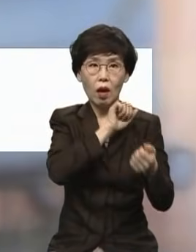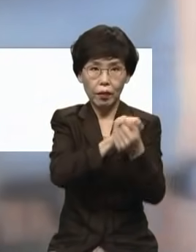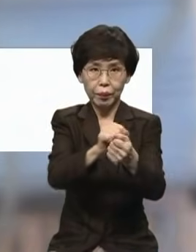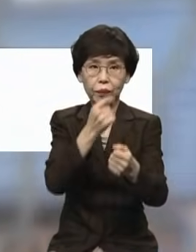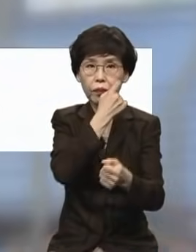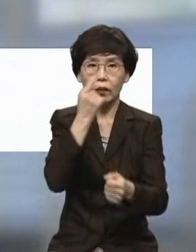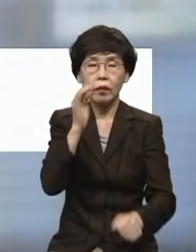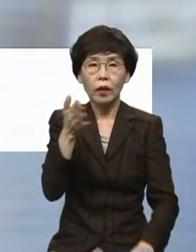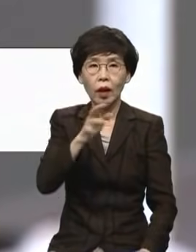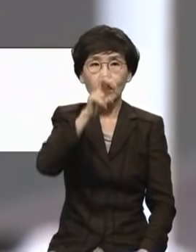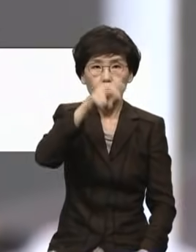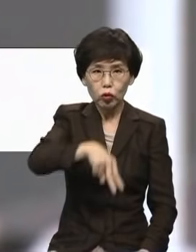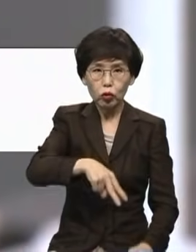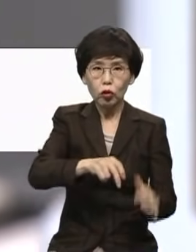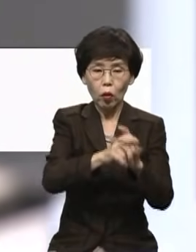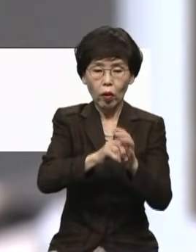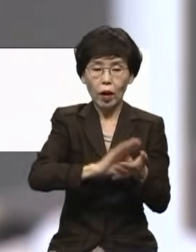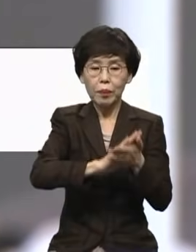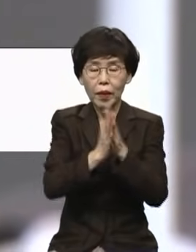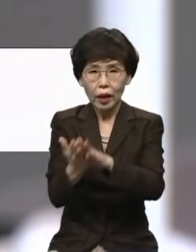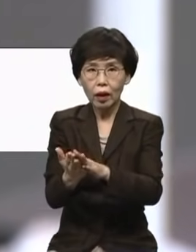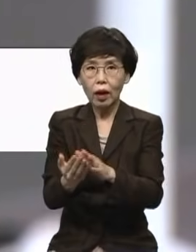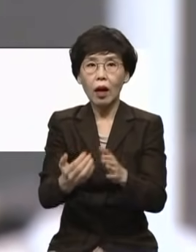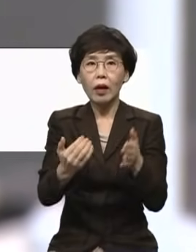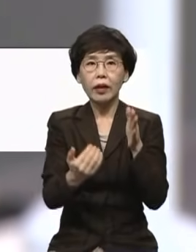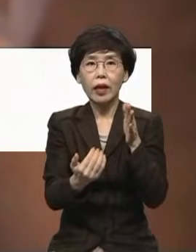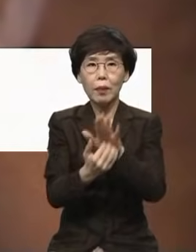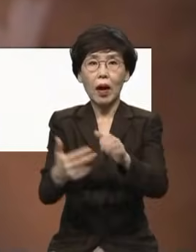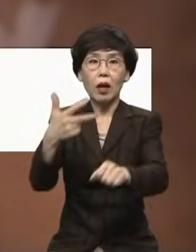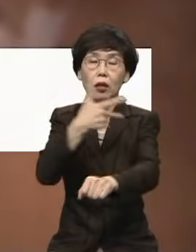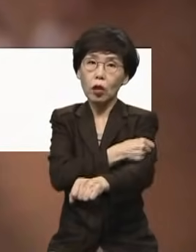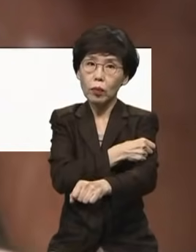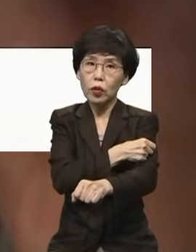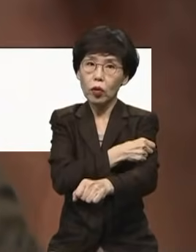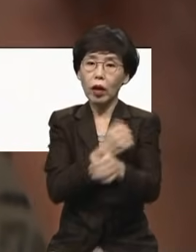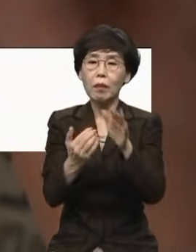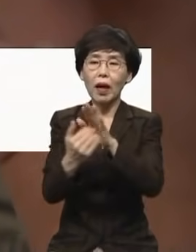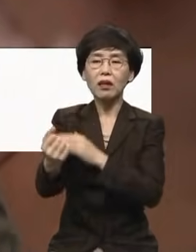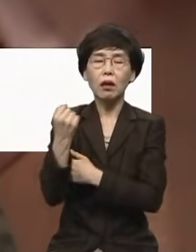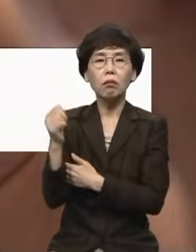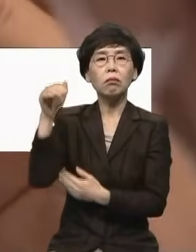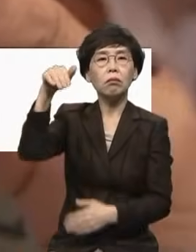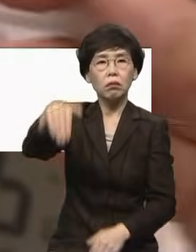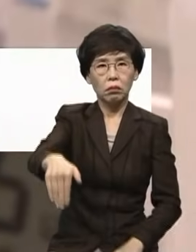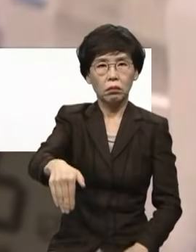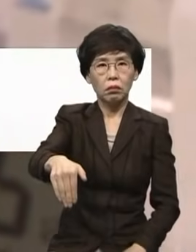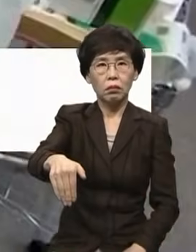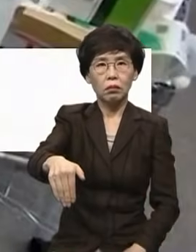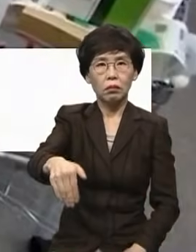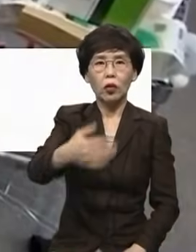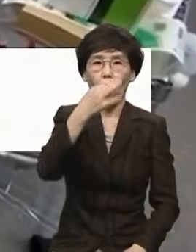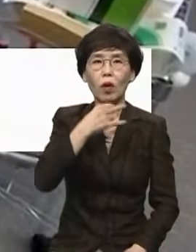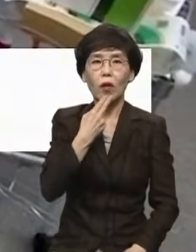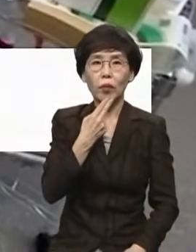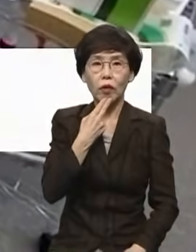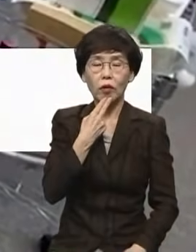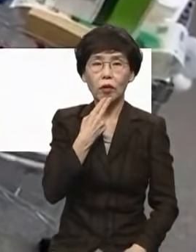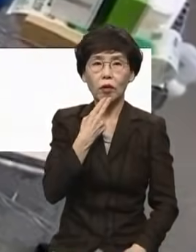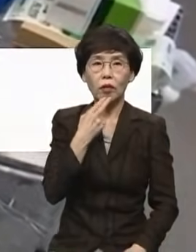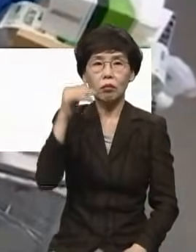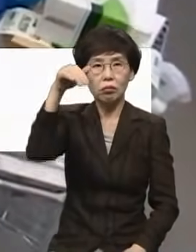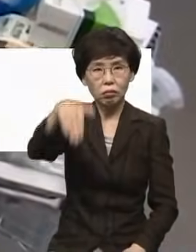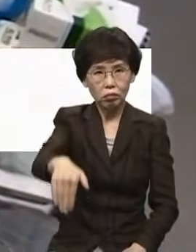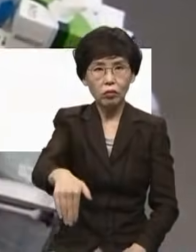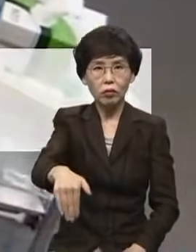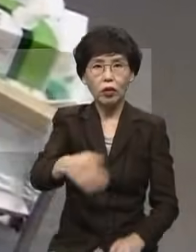이 뷰 변이가 백신 접종으로 생긴 체내에 항체 저항력을 떨어뜨리는 것으로 파악됐다고 일본 연구팀이